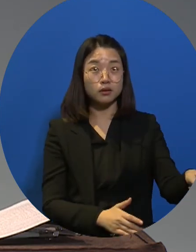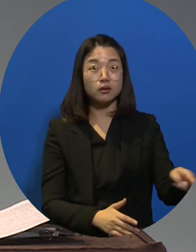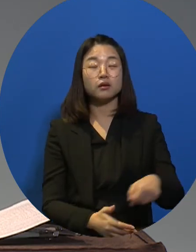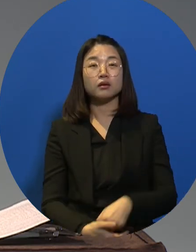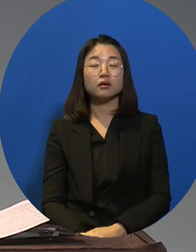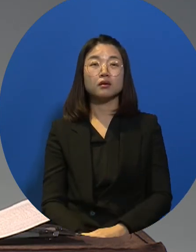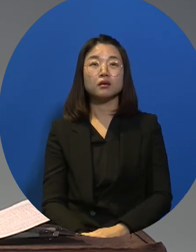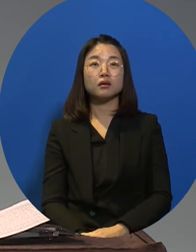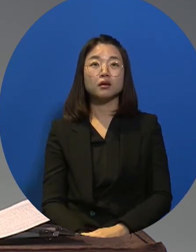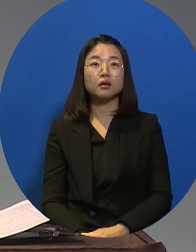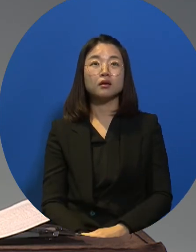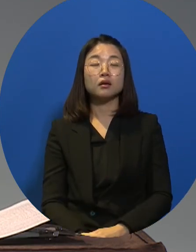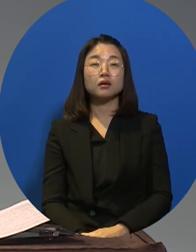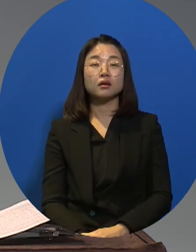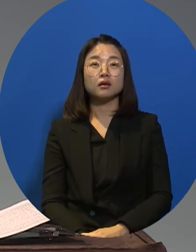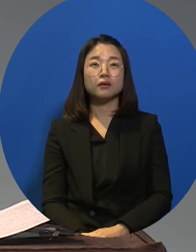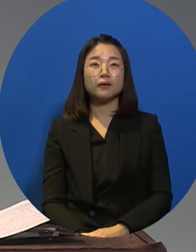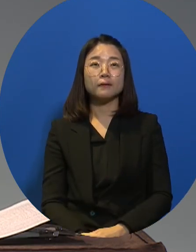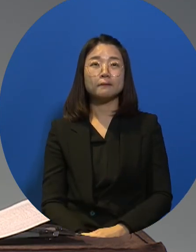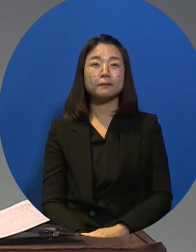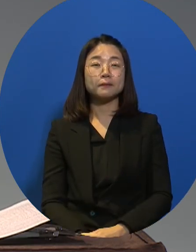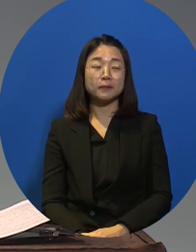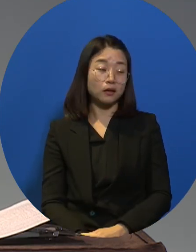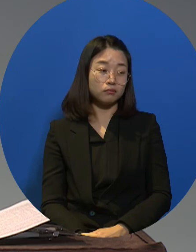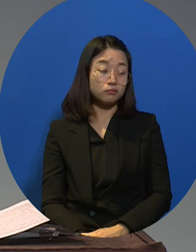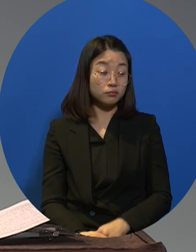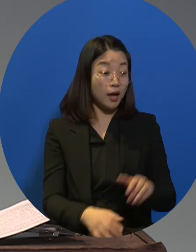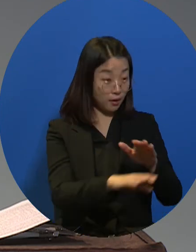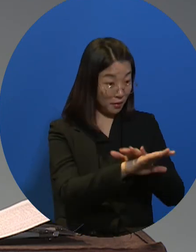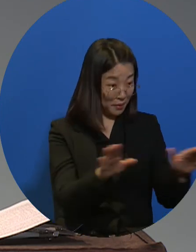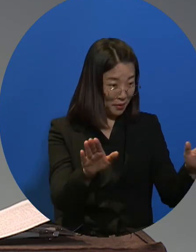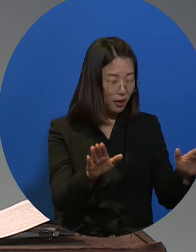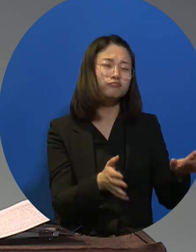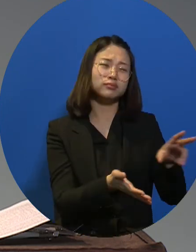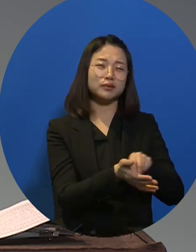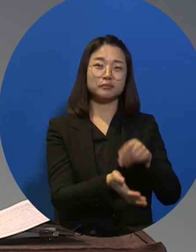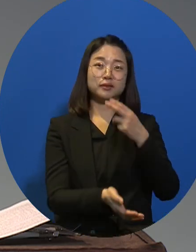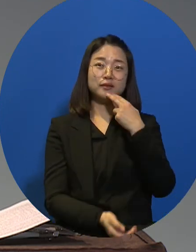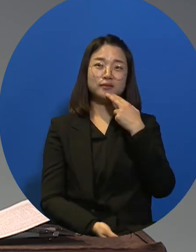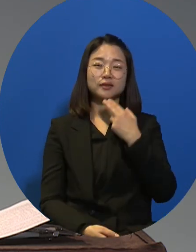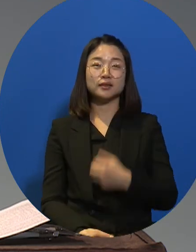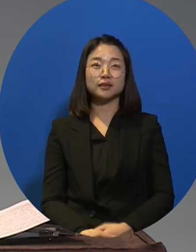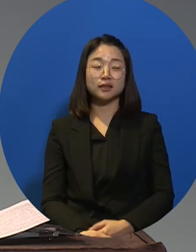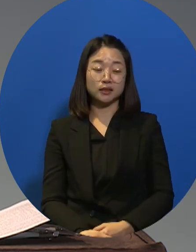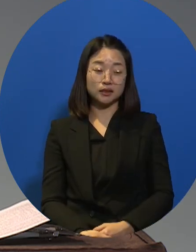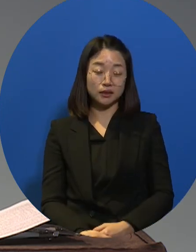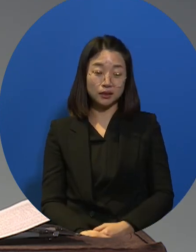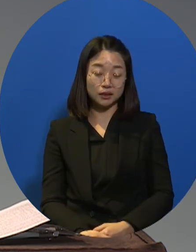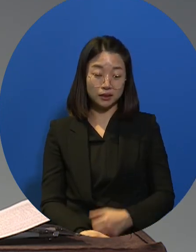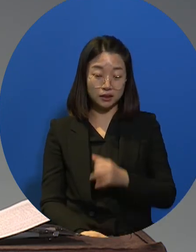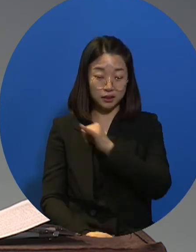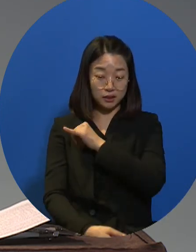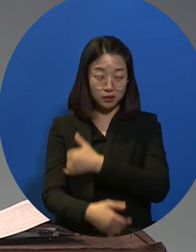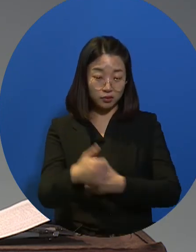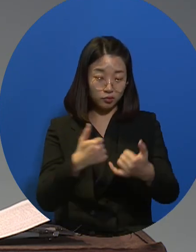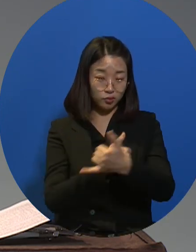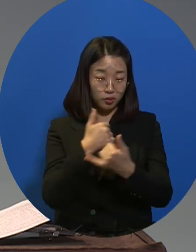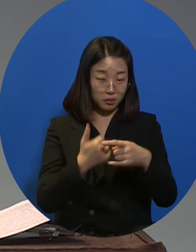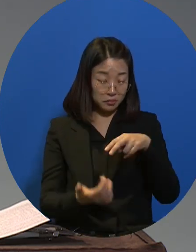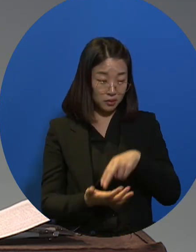되는 경우에는 딱히 문제가 될 것은 없는데 인권위가 차별이 아니다라고